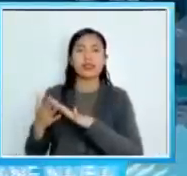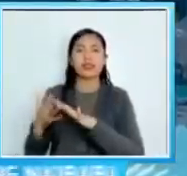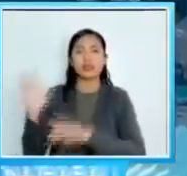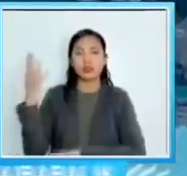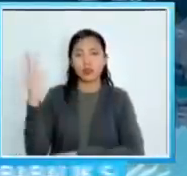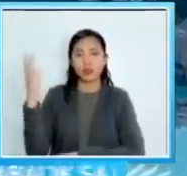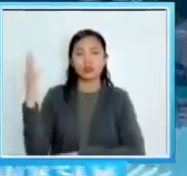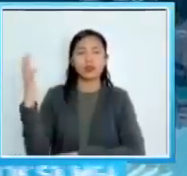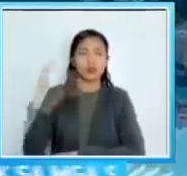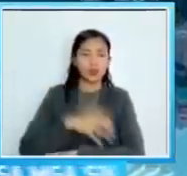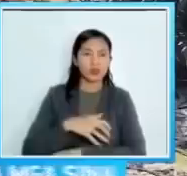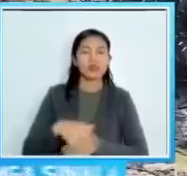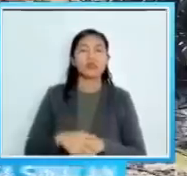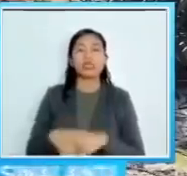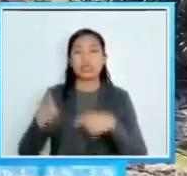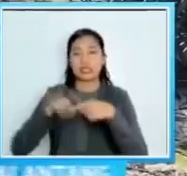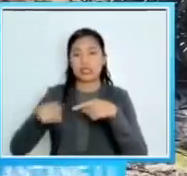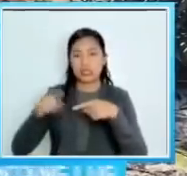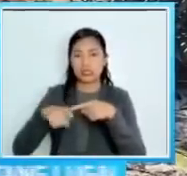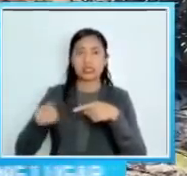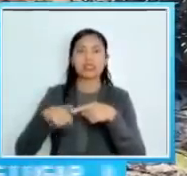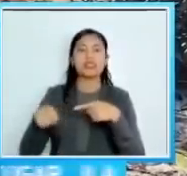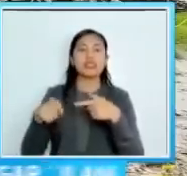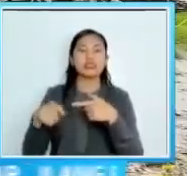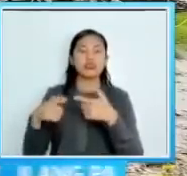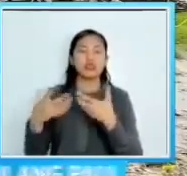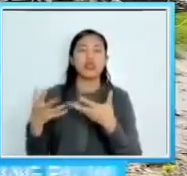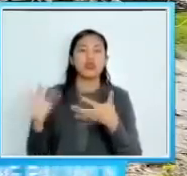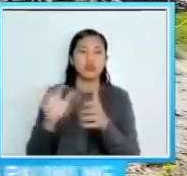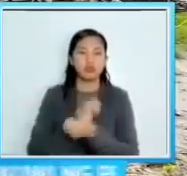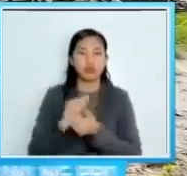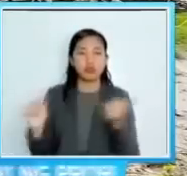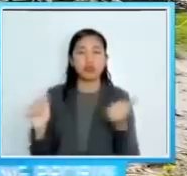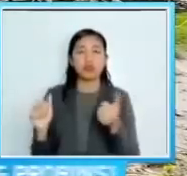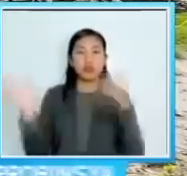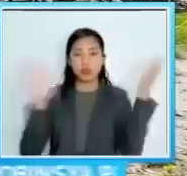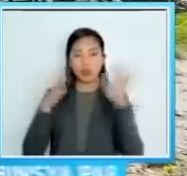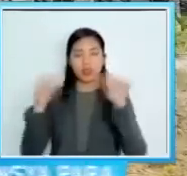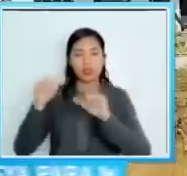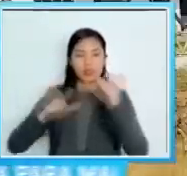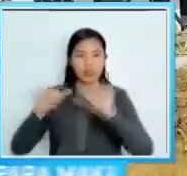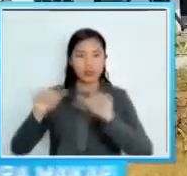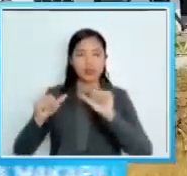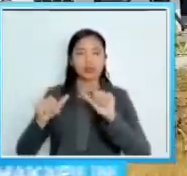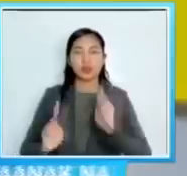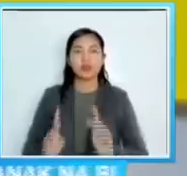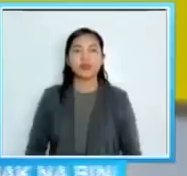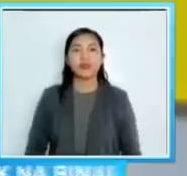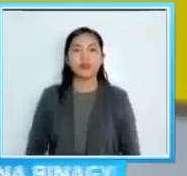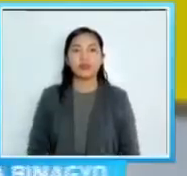naputol na linya ng kuryente. Nagsagawa ng disaster assessment doon para mabigyan ng tulong ang ating mga